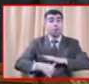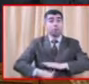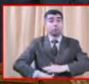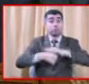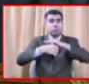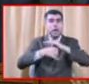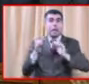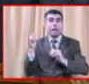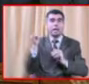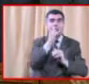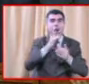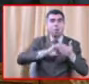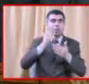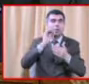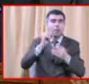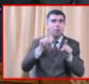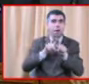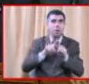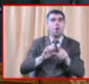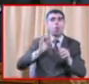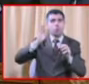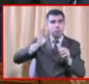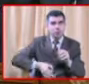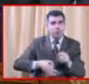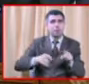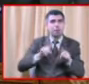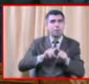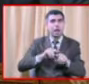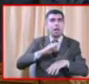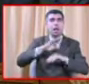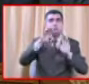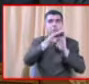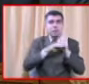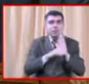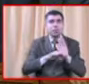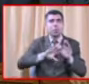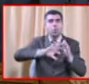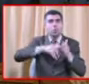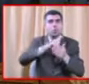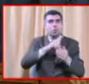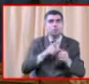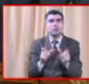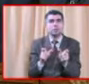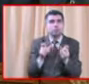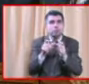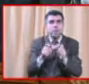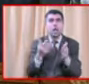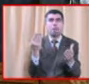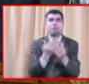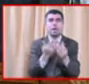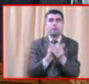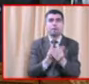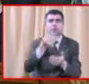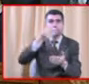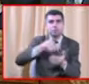البصري، فإن هذا العائق غير موجود بالنسبة للجنة الأخلاقيات، توجه إليها مباشرة حتى تستطيع